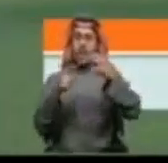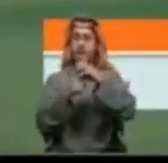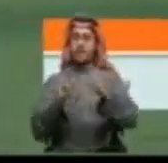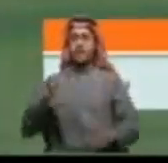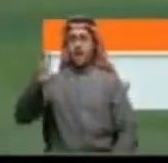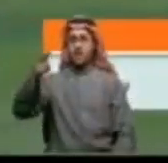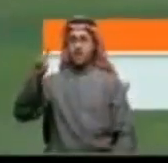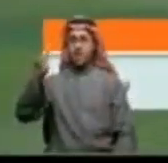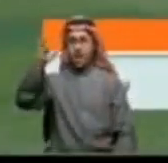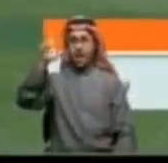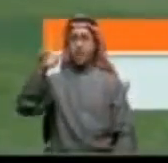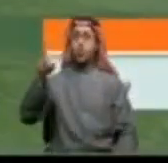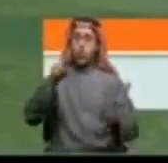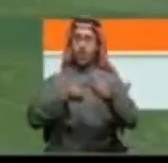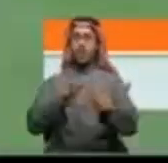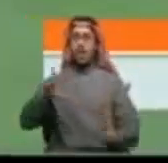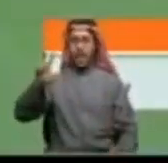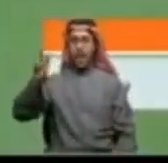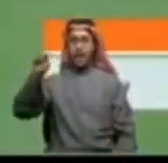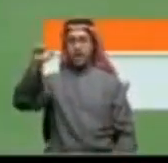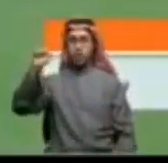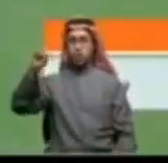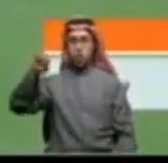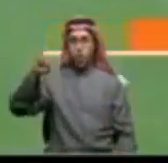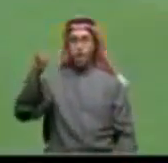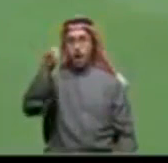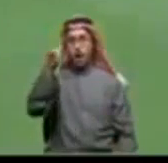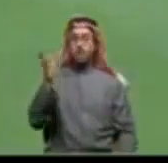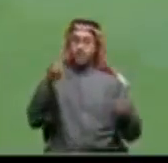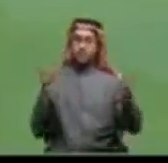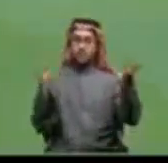وتأهل الجيصومة بعد فوزه على الغوطة.